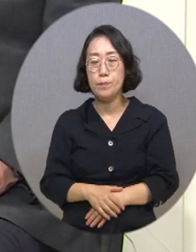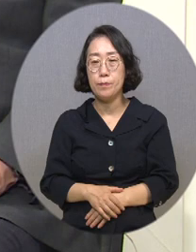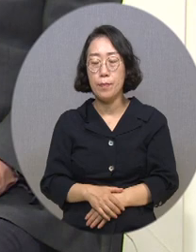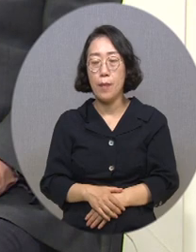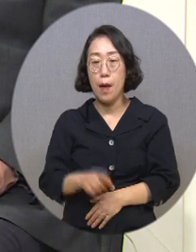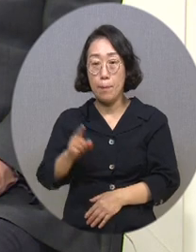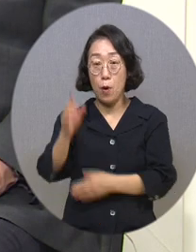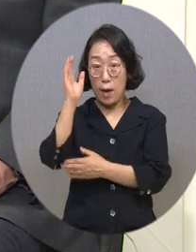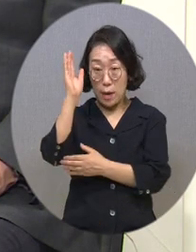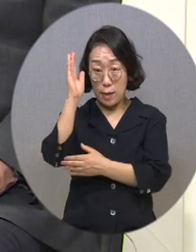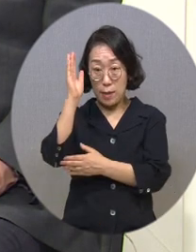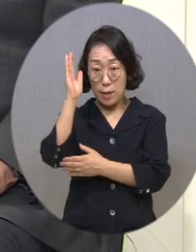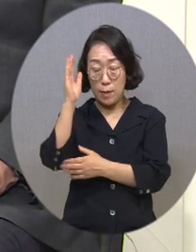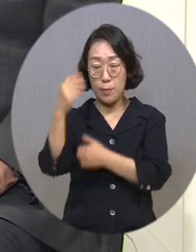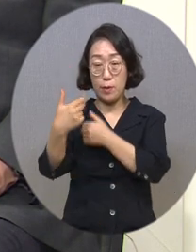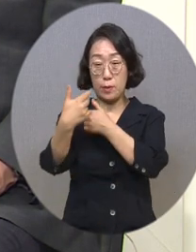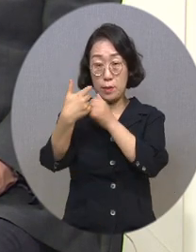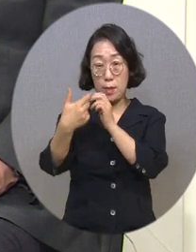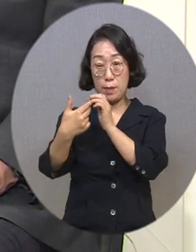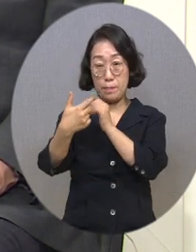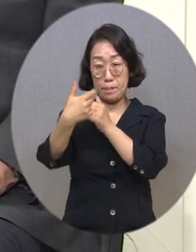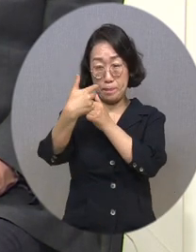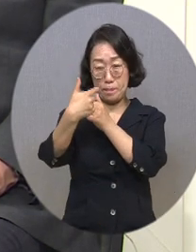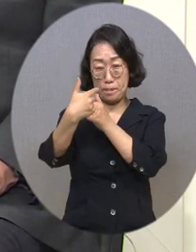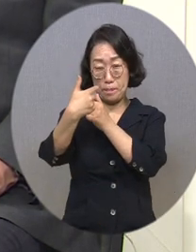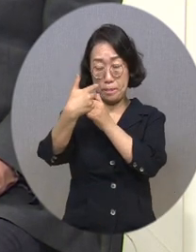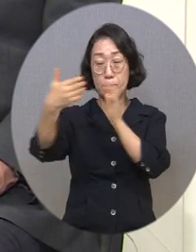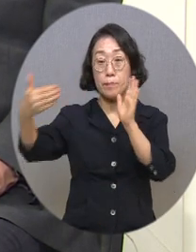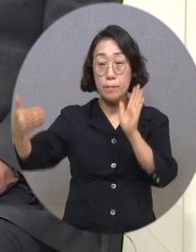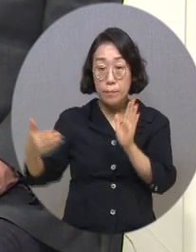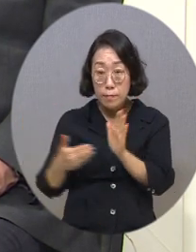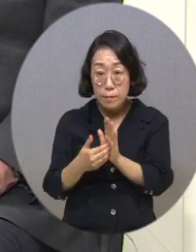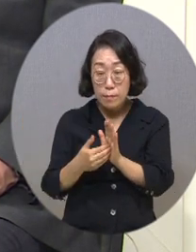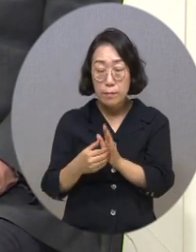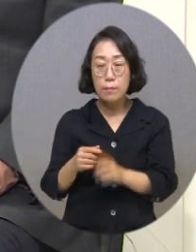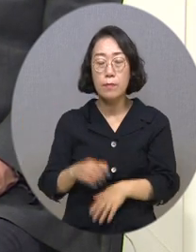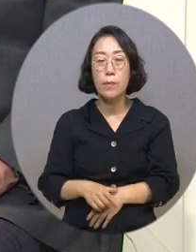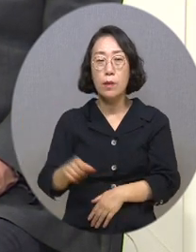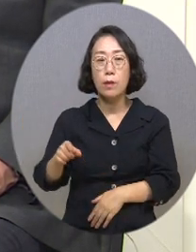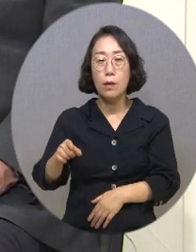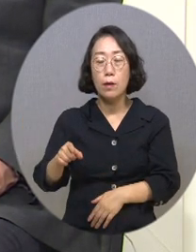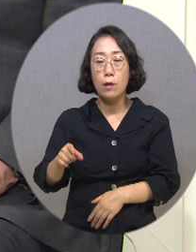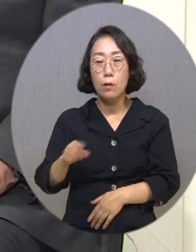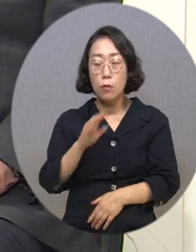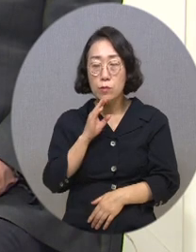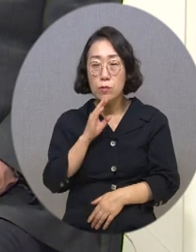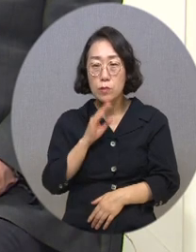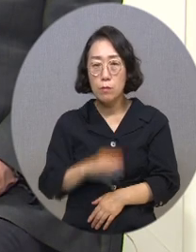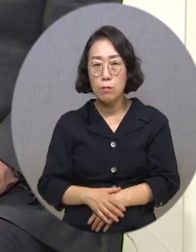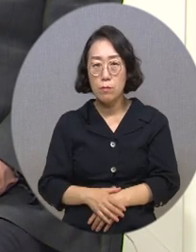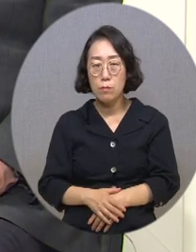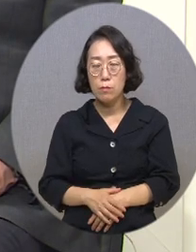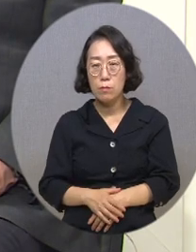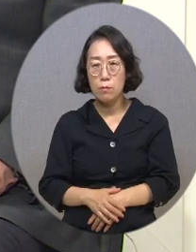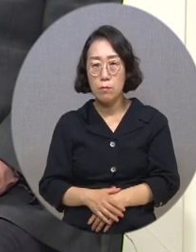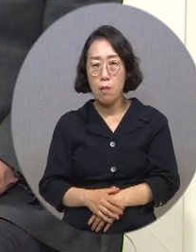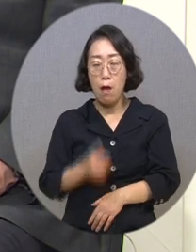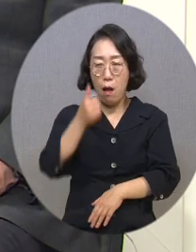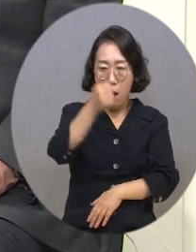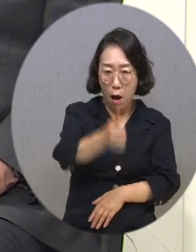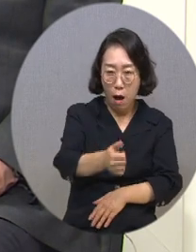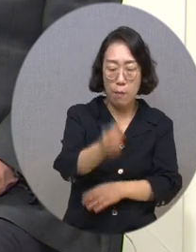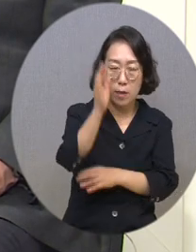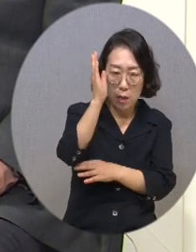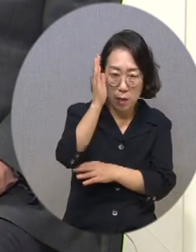한번 강의를 찍어놔요. 그죠? 그래서 그래. 영상을 찍어놓으면 오프라인으로 했을 땐 제가 계속 강의를 해야지 또